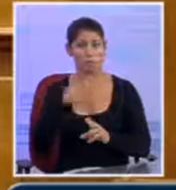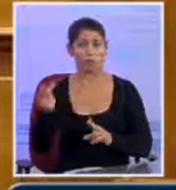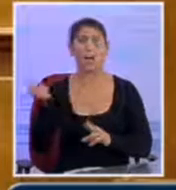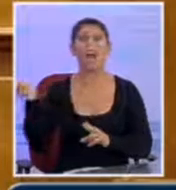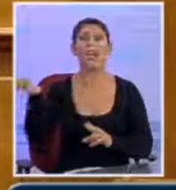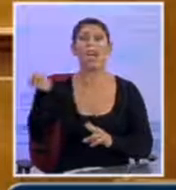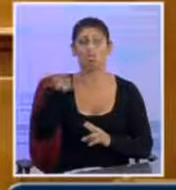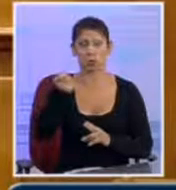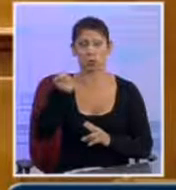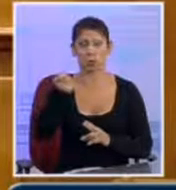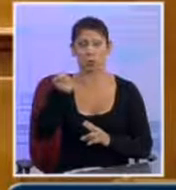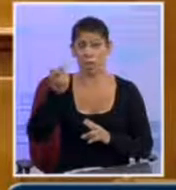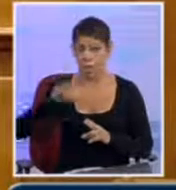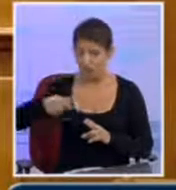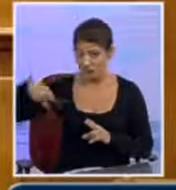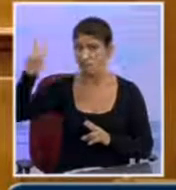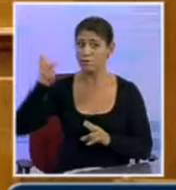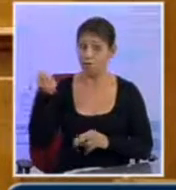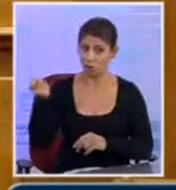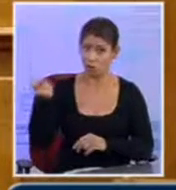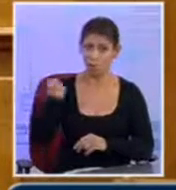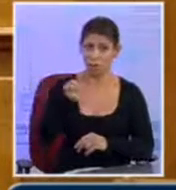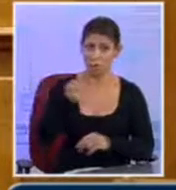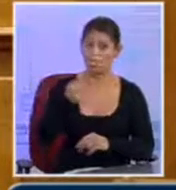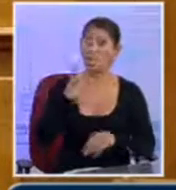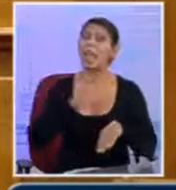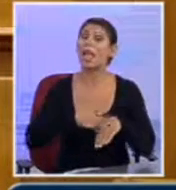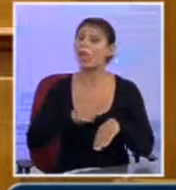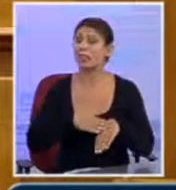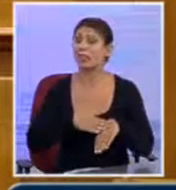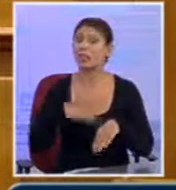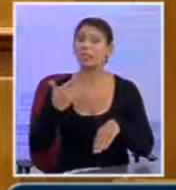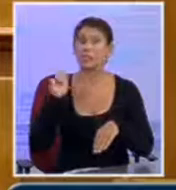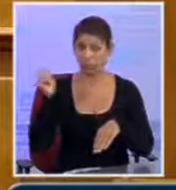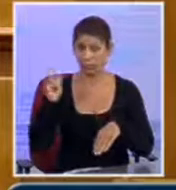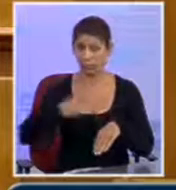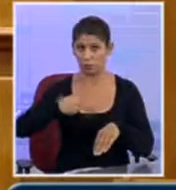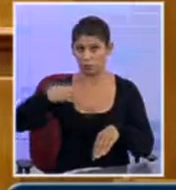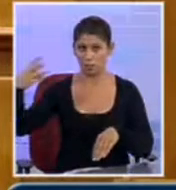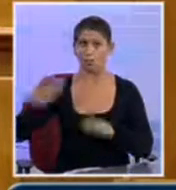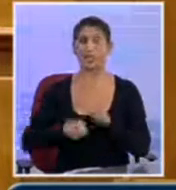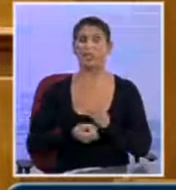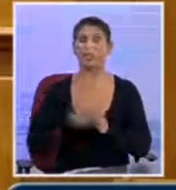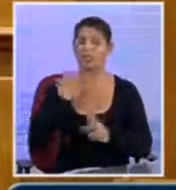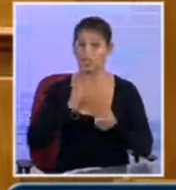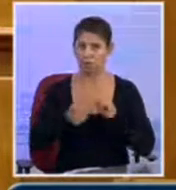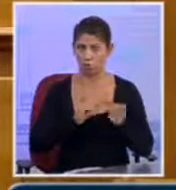χρέους. Αυξήθηκε το χρέος εξαιτίας της πολιτικής του ΣΥΡΙΖΑ και της νέας